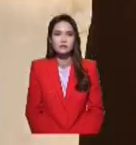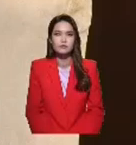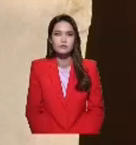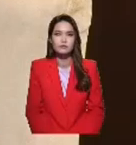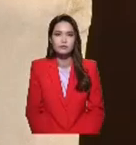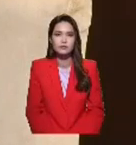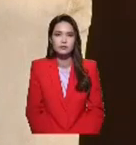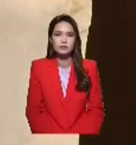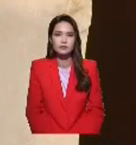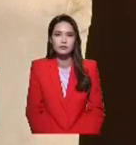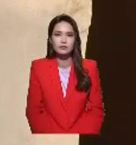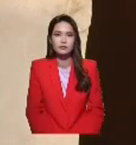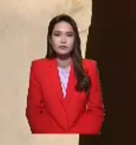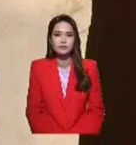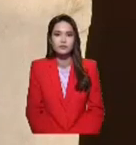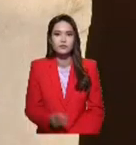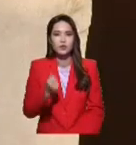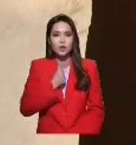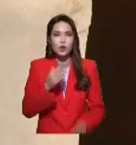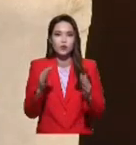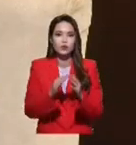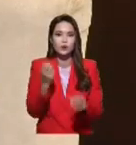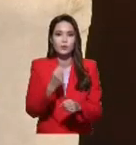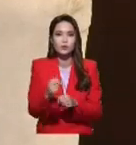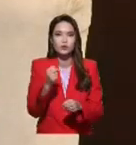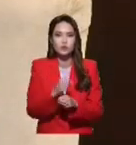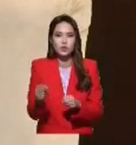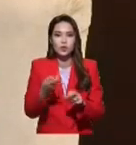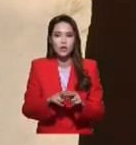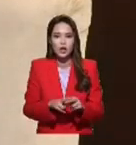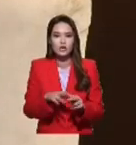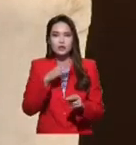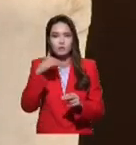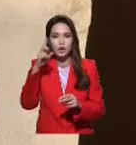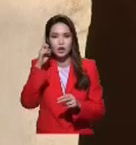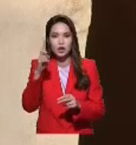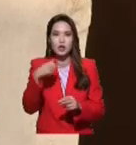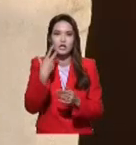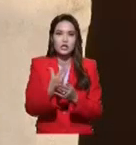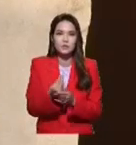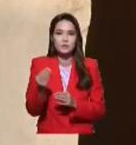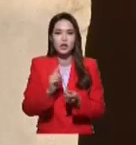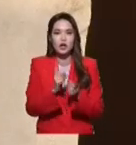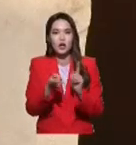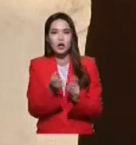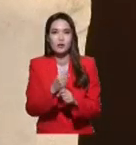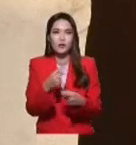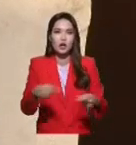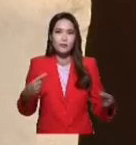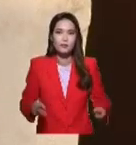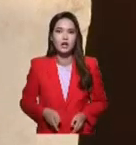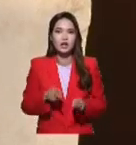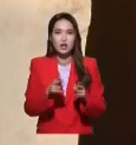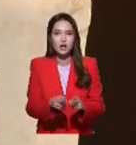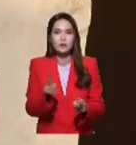Законотворческая работа по ужесточению. Өкінішке орай тұрмыстық зорлық-зомбылық болсын, кемсітушілік немесе физикалық эмоционалдық зорлық-зомбылықтың басқа да көріністері